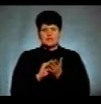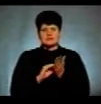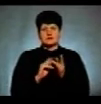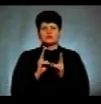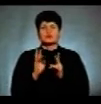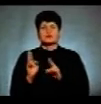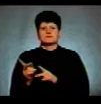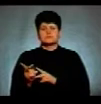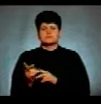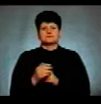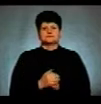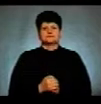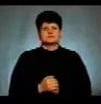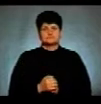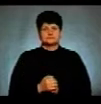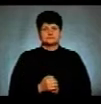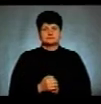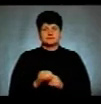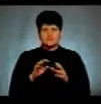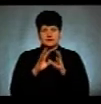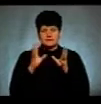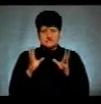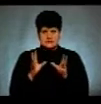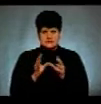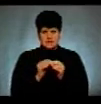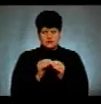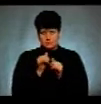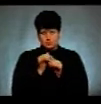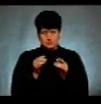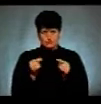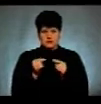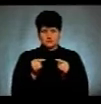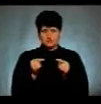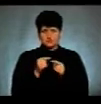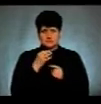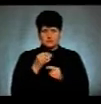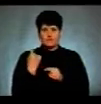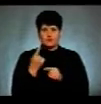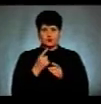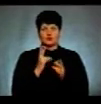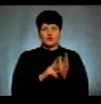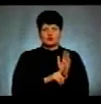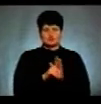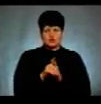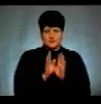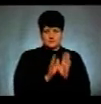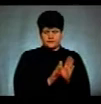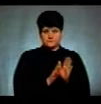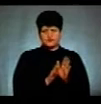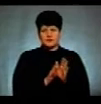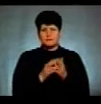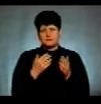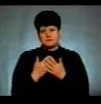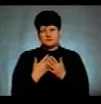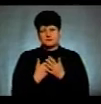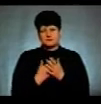етапах? Ну, в загальному, знаєте, неможливо так сказати, хто по області розпочав. Якщо